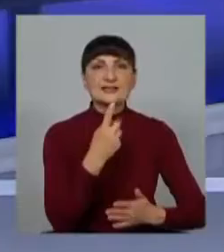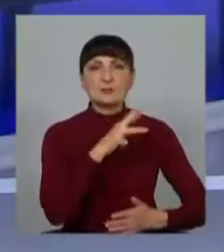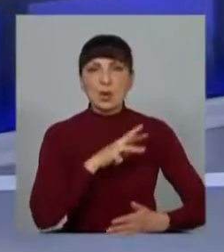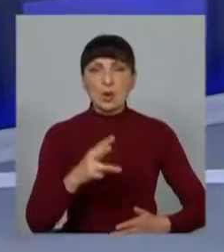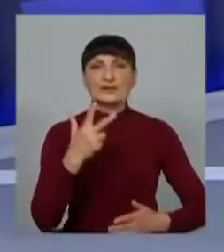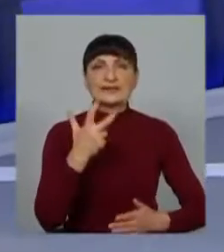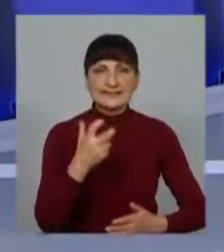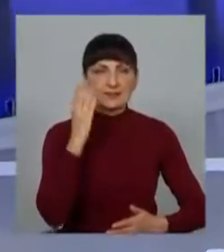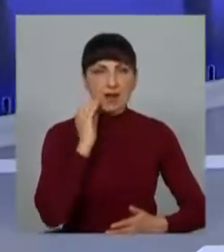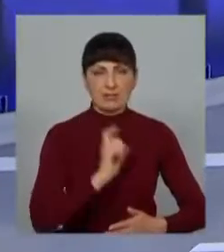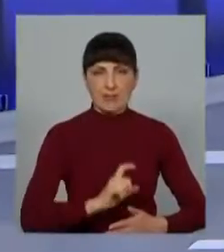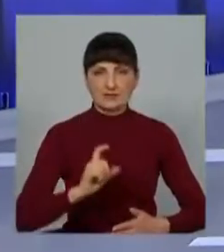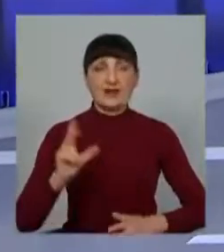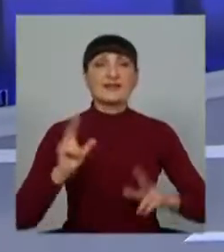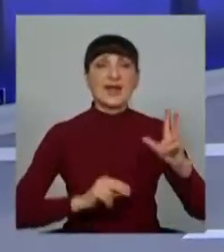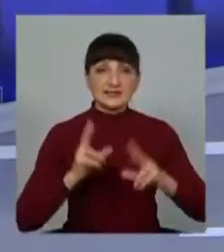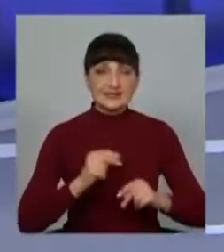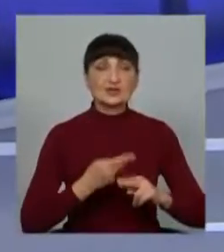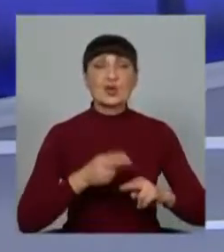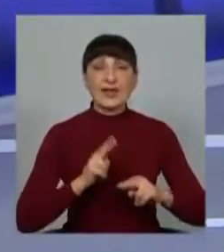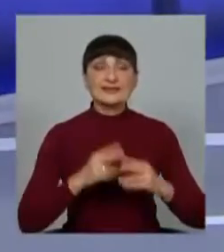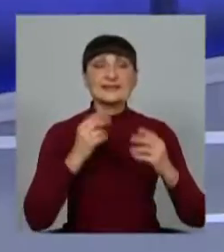1 300 000 алматинцев. Надеемся, что и